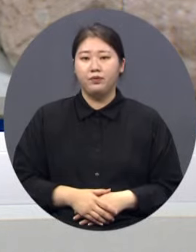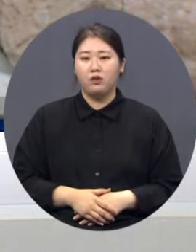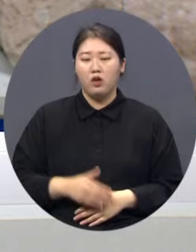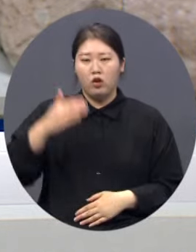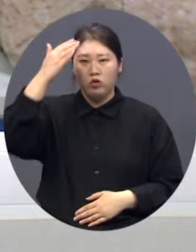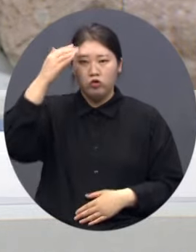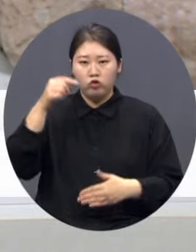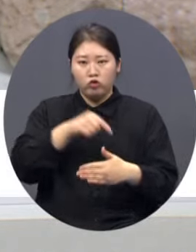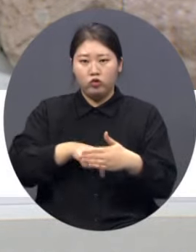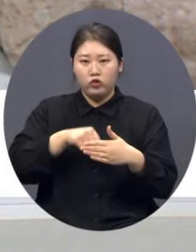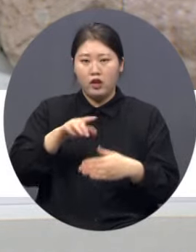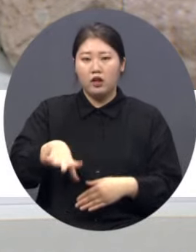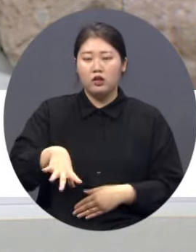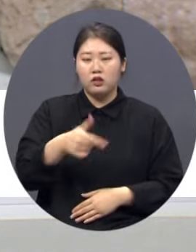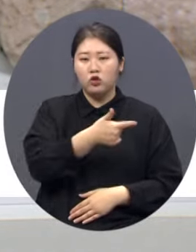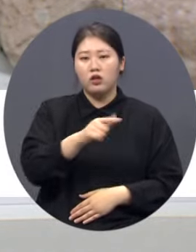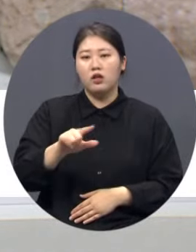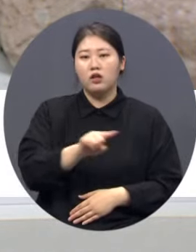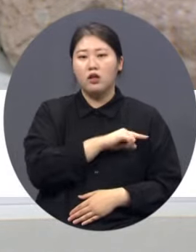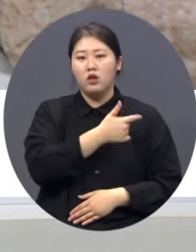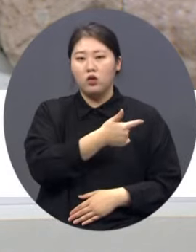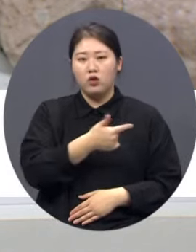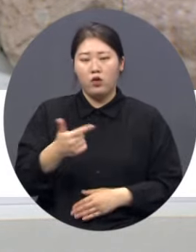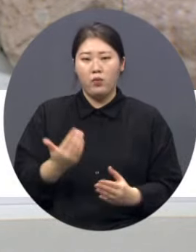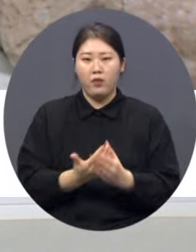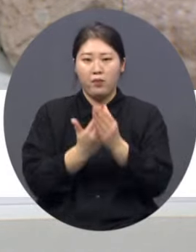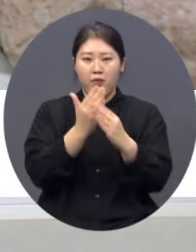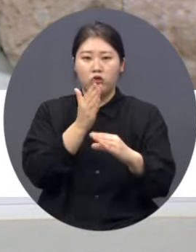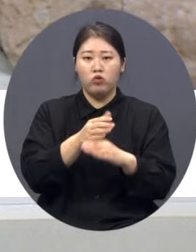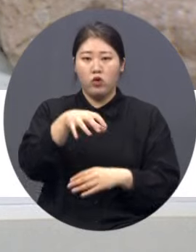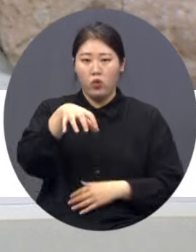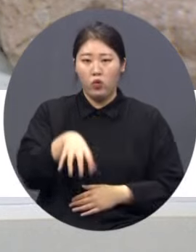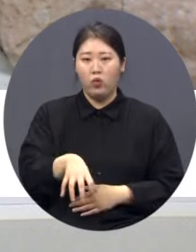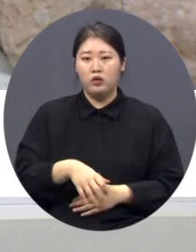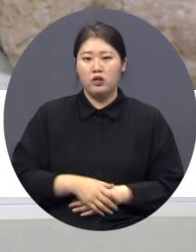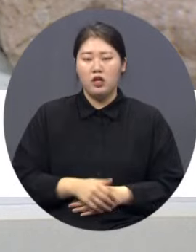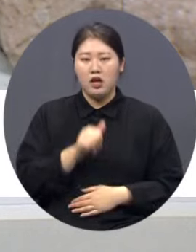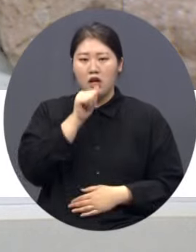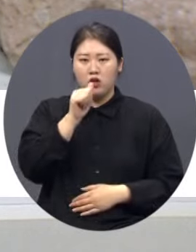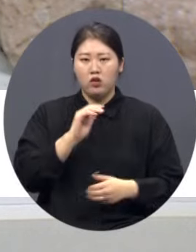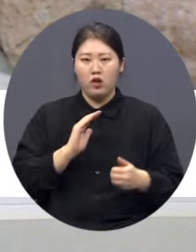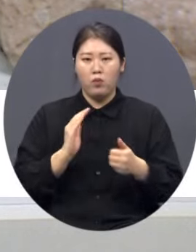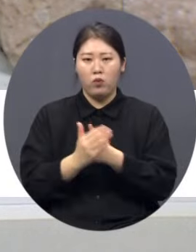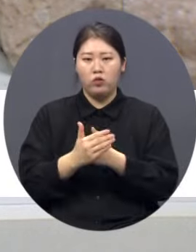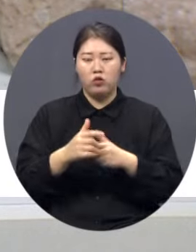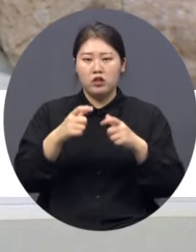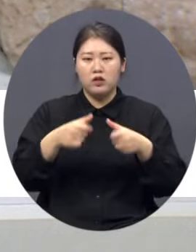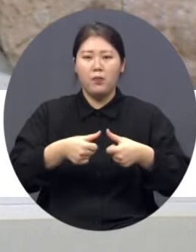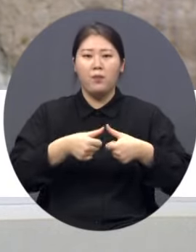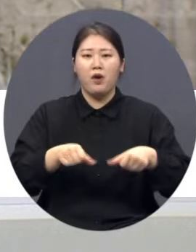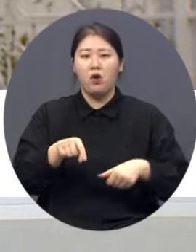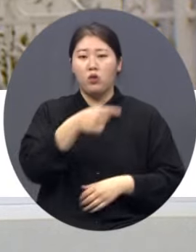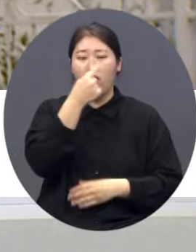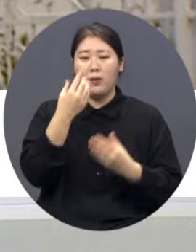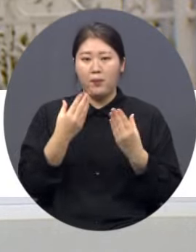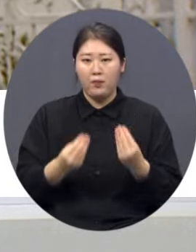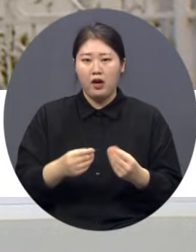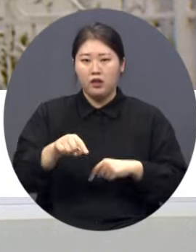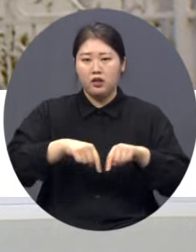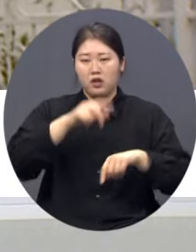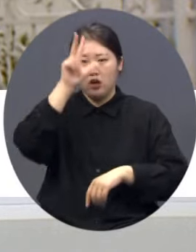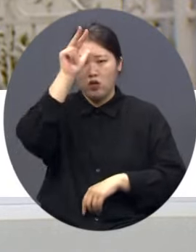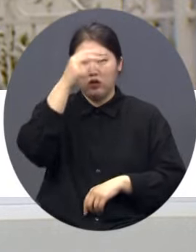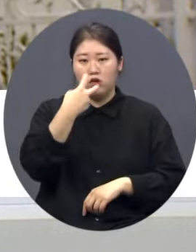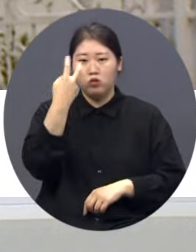국내 최대 규모로 건설 중인 한림 해상 폭력 발전 단지가 절대보전 지역을 훼손한 것으로 드러나 자치 경찰의